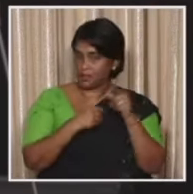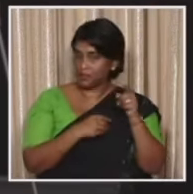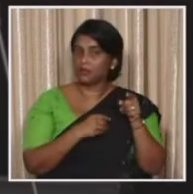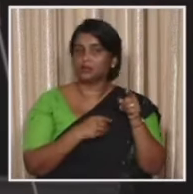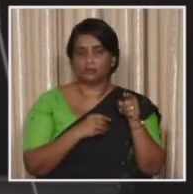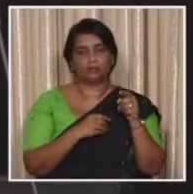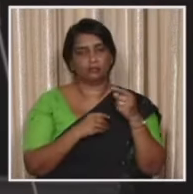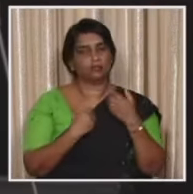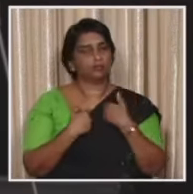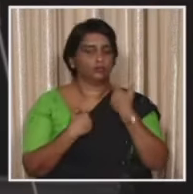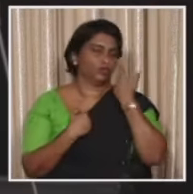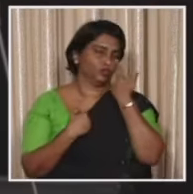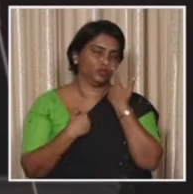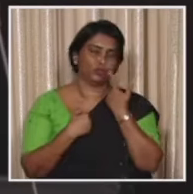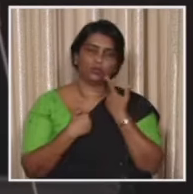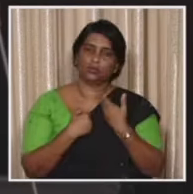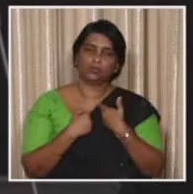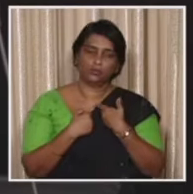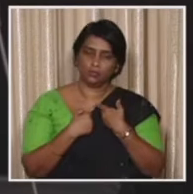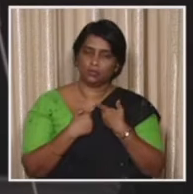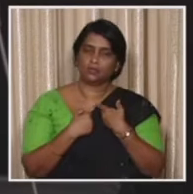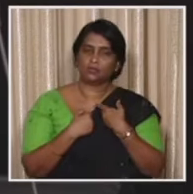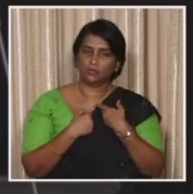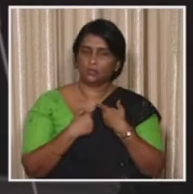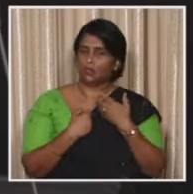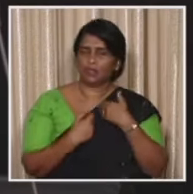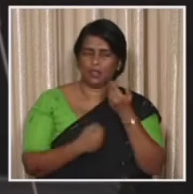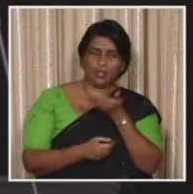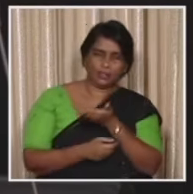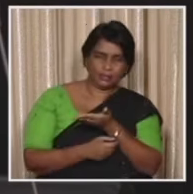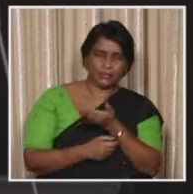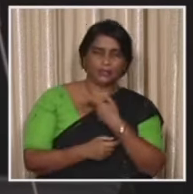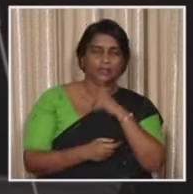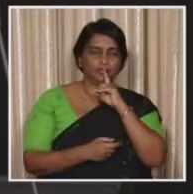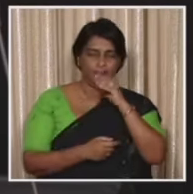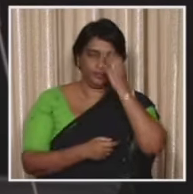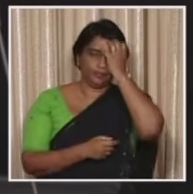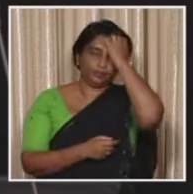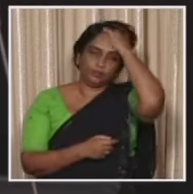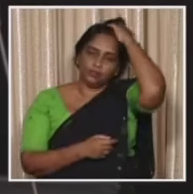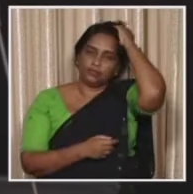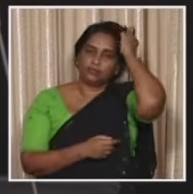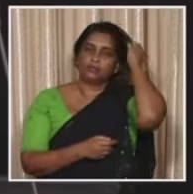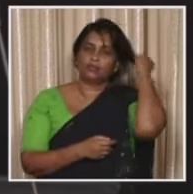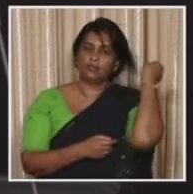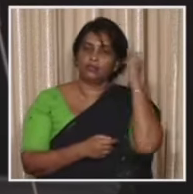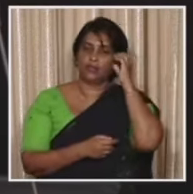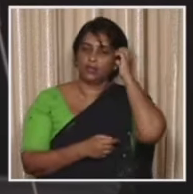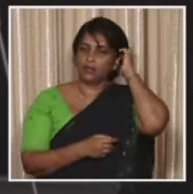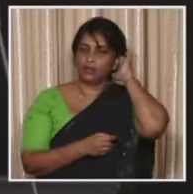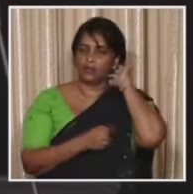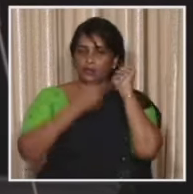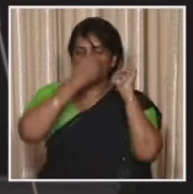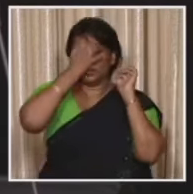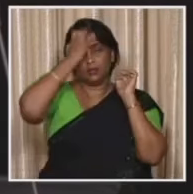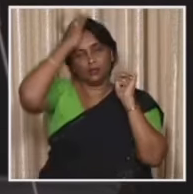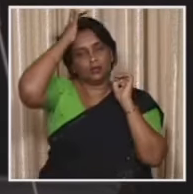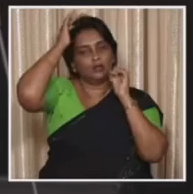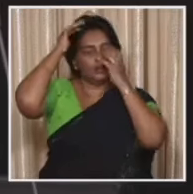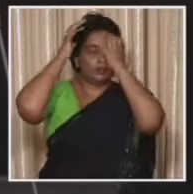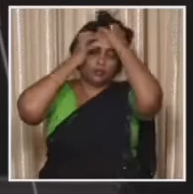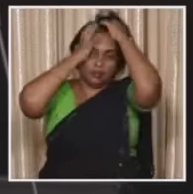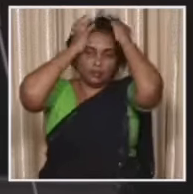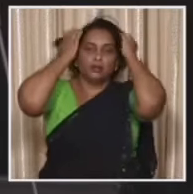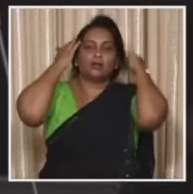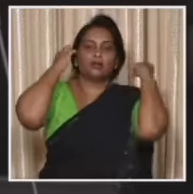ඒ පිළිබඳව මගේ කනගාටුව සහ අප්‍රසාදය පළ කරන්නට අවශ්‍යයි. එතුමාට අමතක වෙලා තියෙනවා මේ